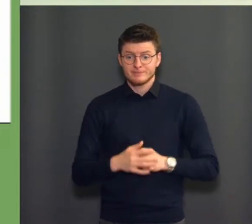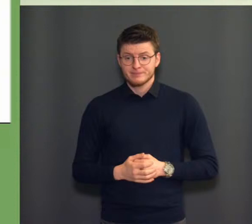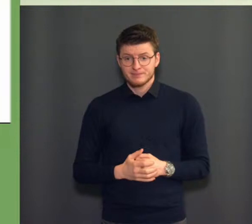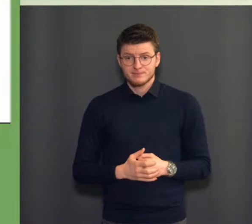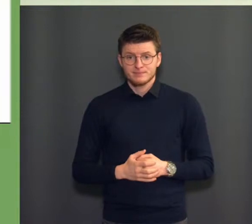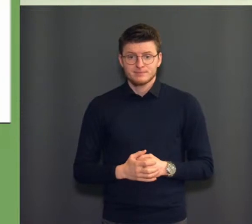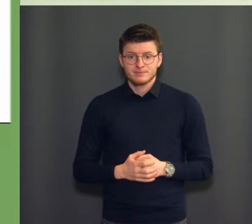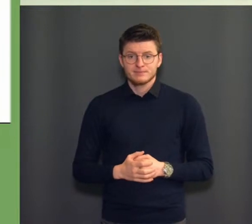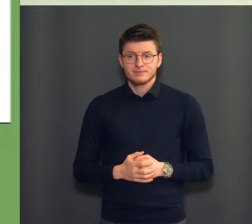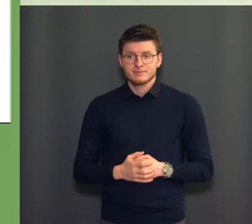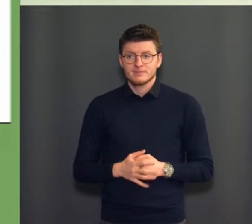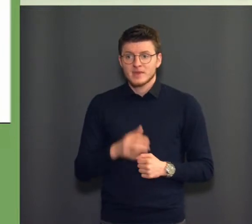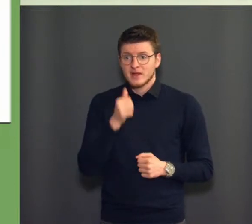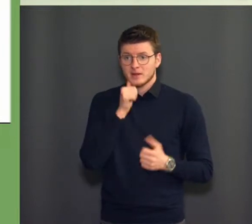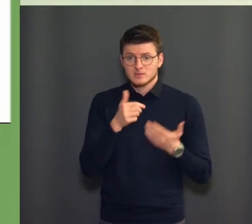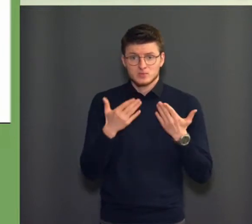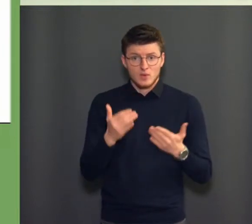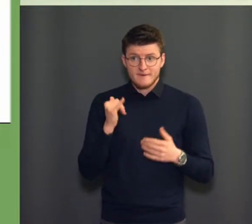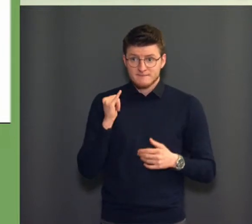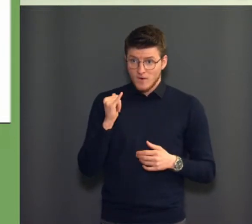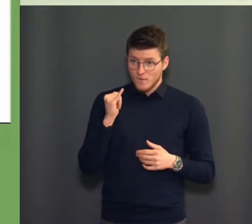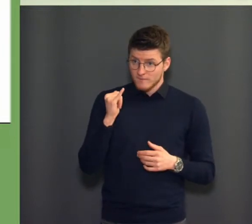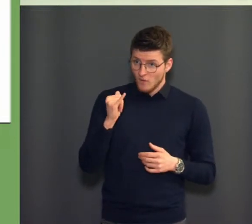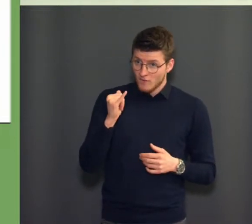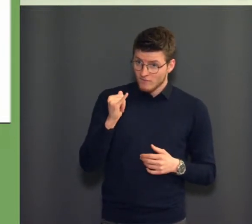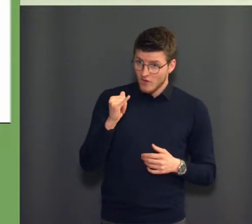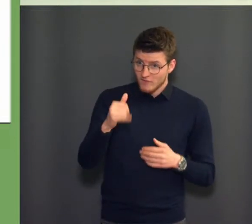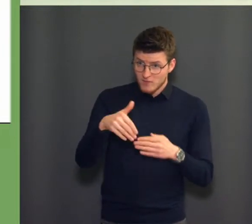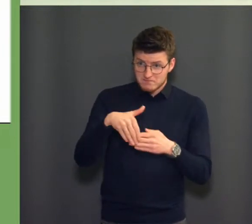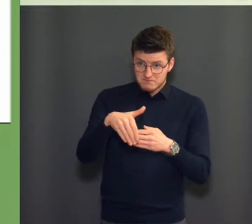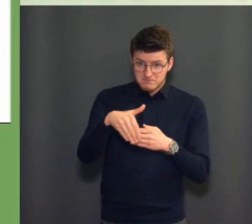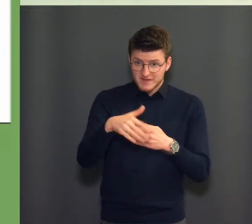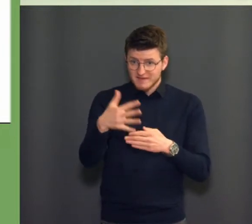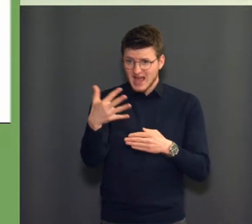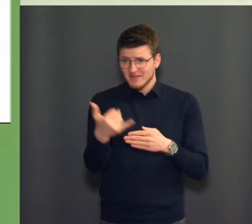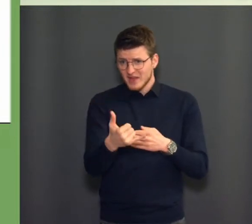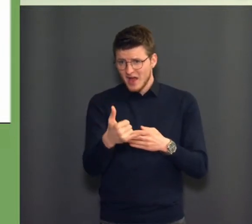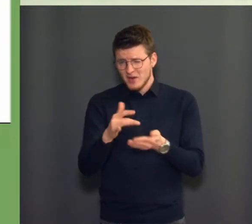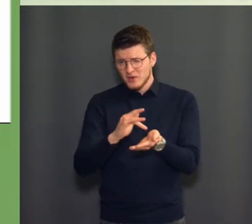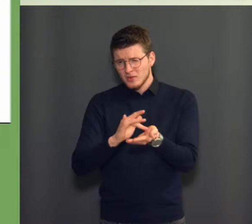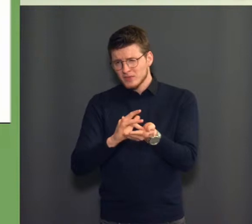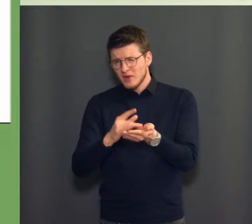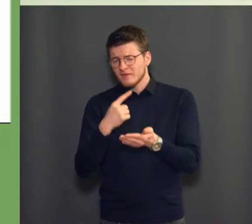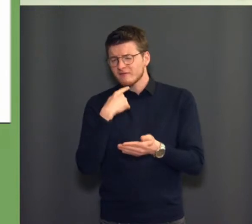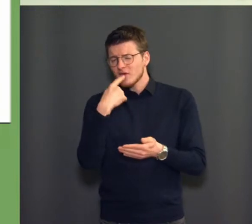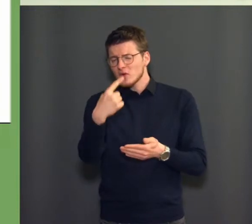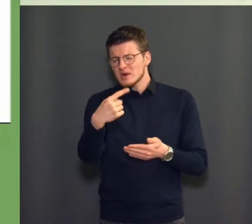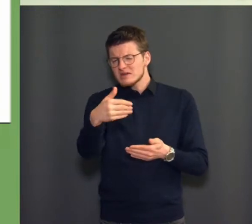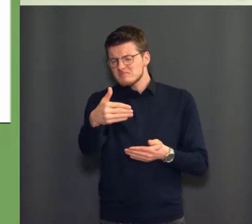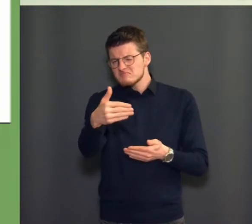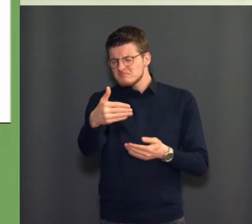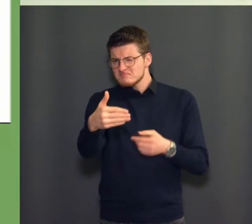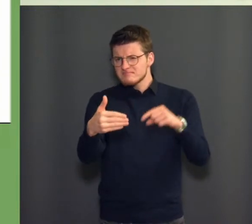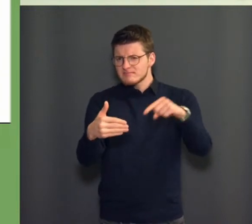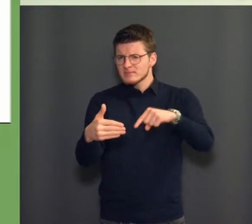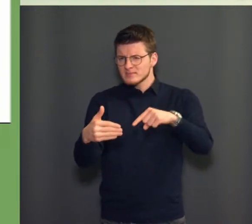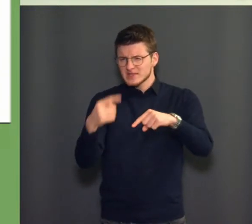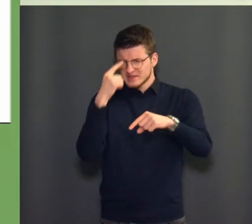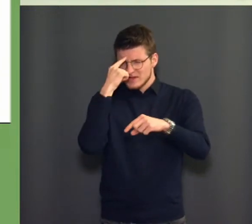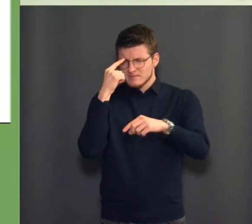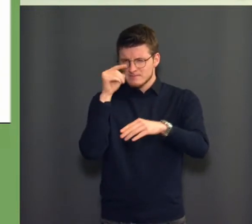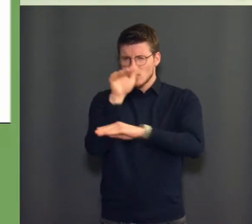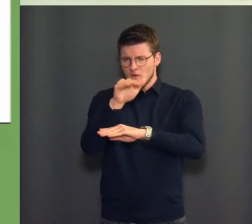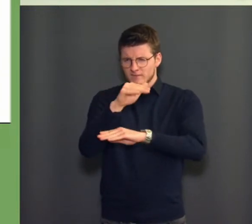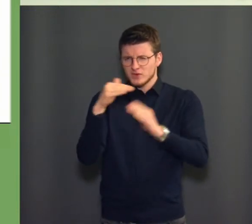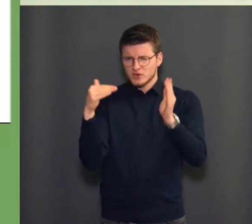Als deze trend aanhoudt, dan kunnen we binnen 5 dagen, midden volgende week dus, de drempel van 1000 patiënten op intensieve